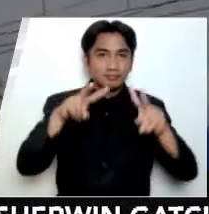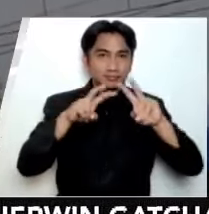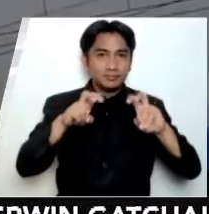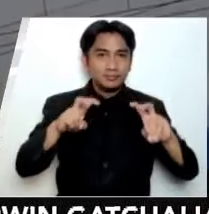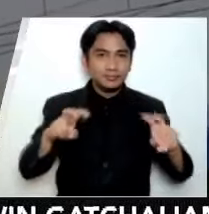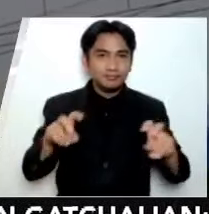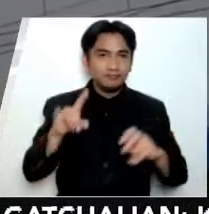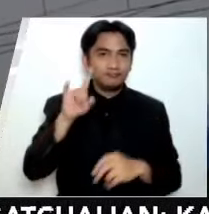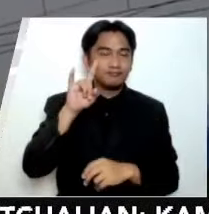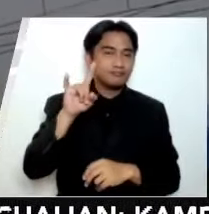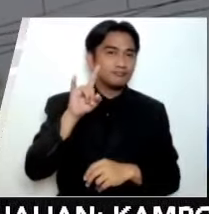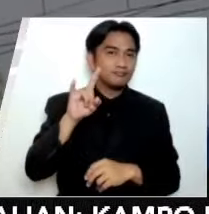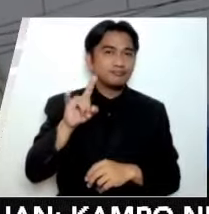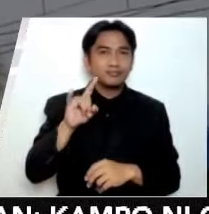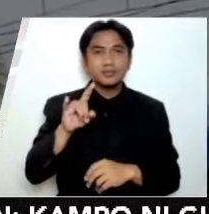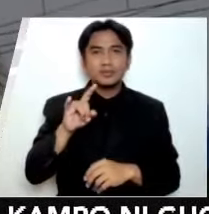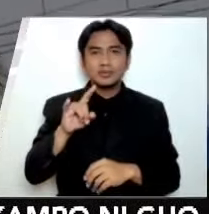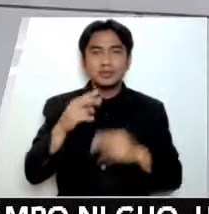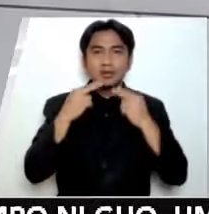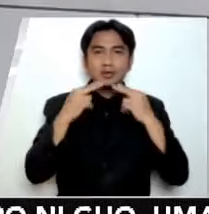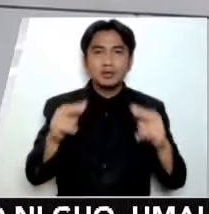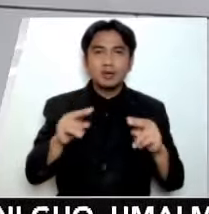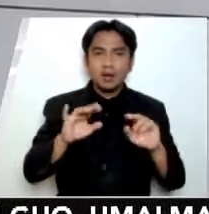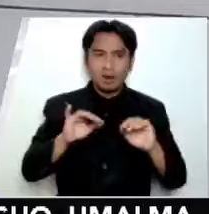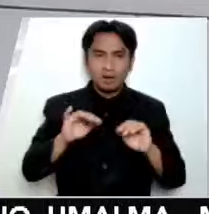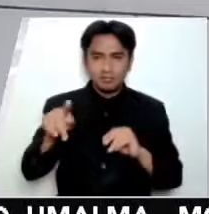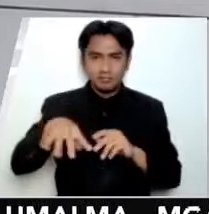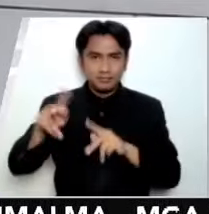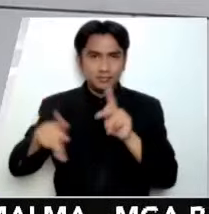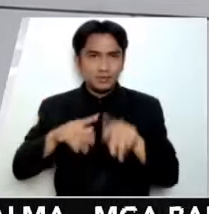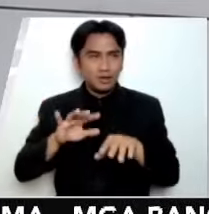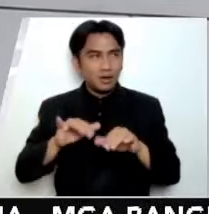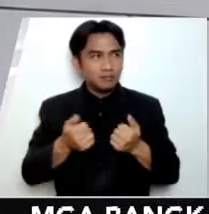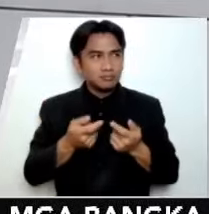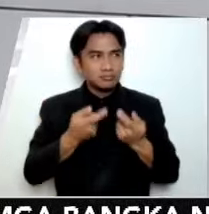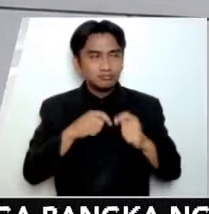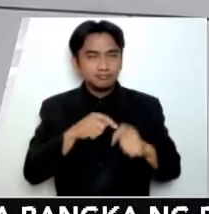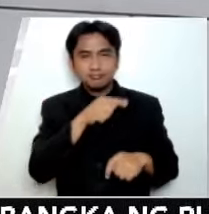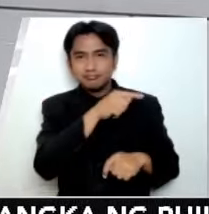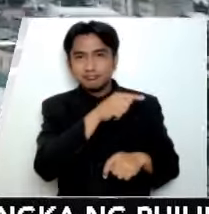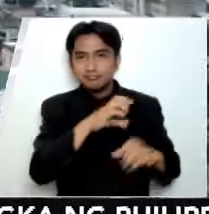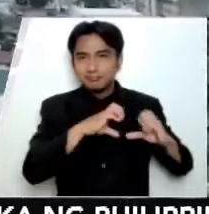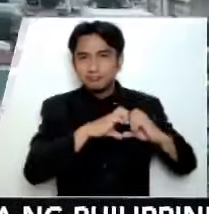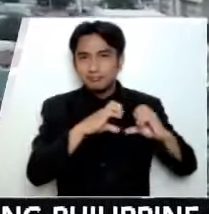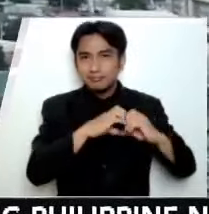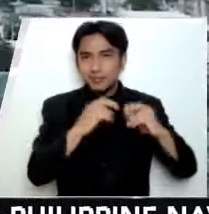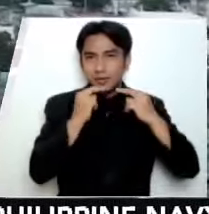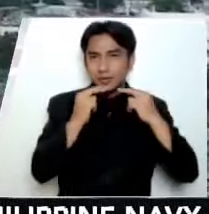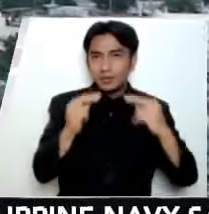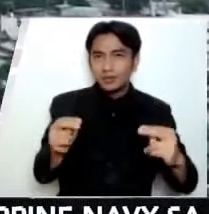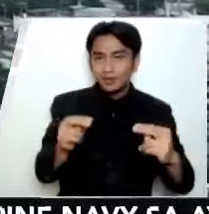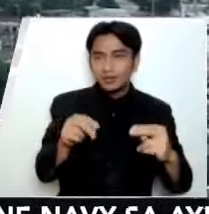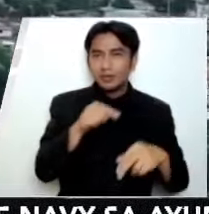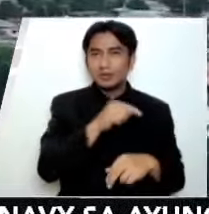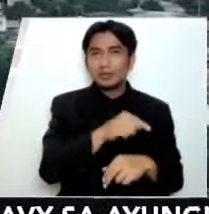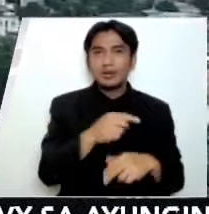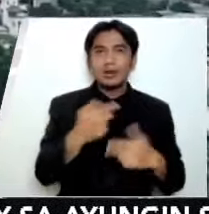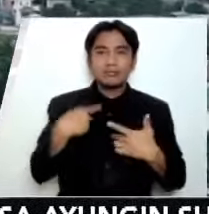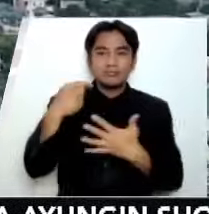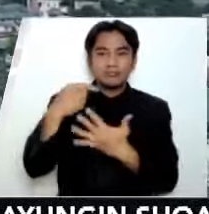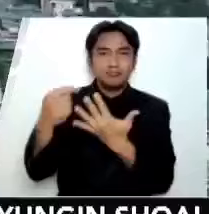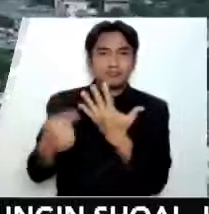tinanong ang respondents kung gaano ka-trustworthy o mapagkakatiwalaan ang balita mula sa mga inilista nilang news brands sa